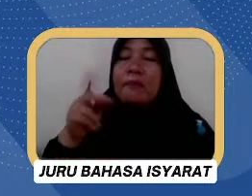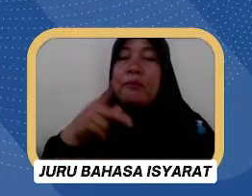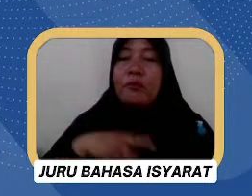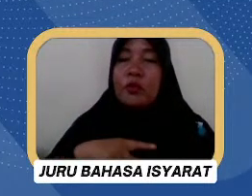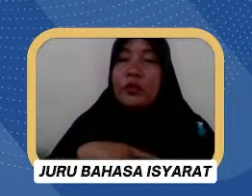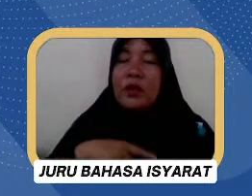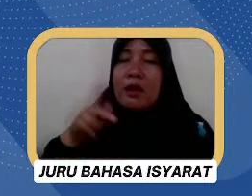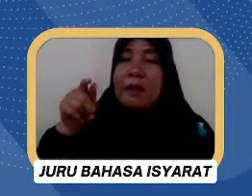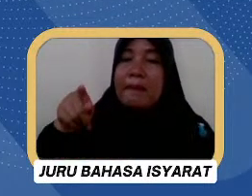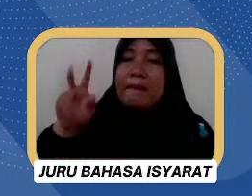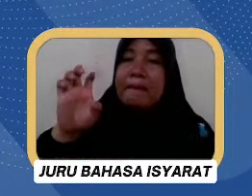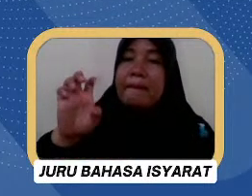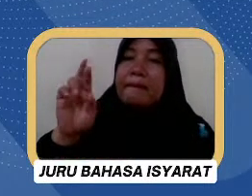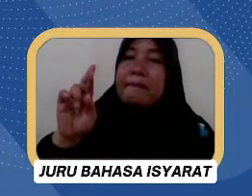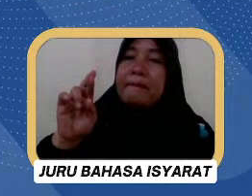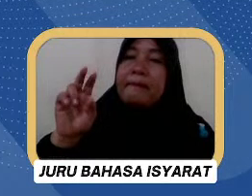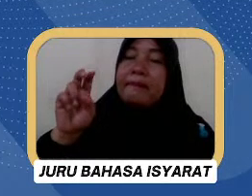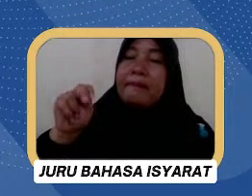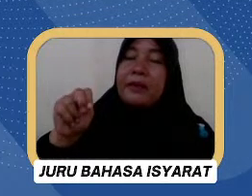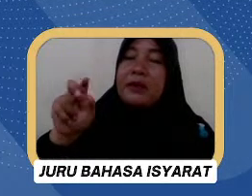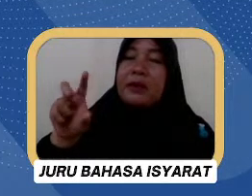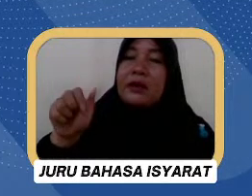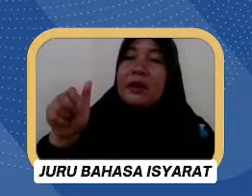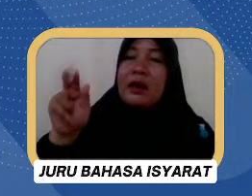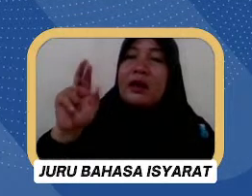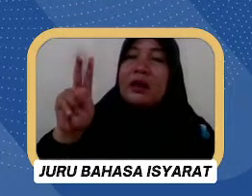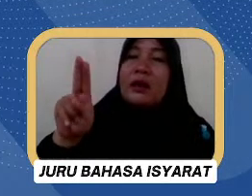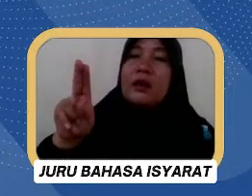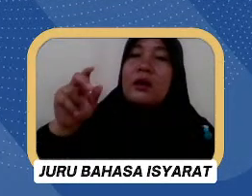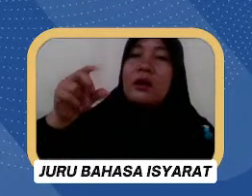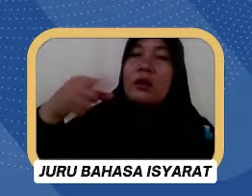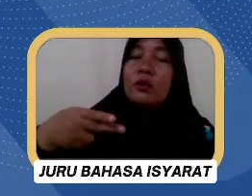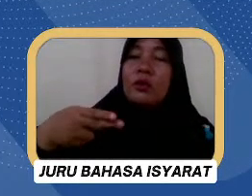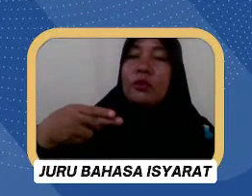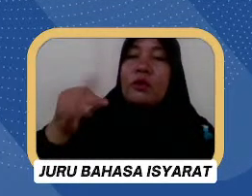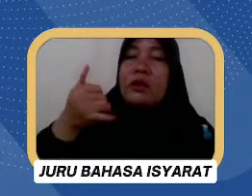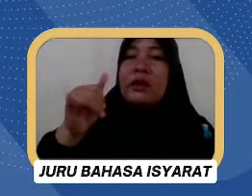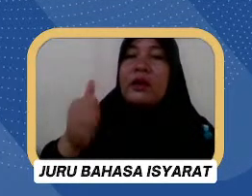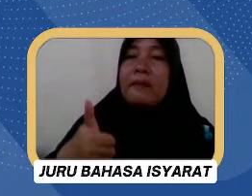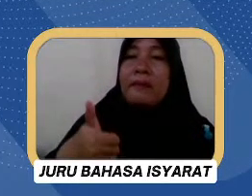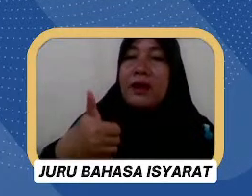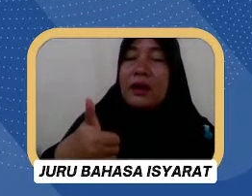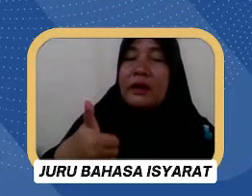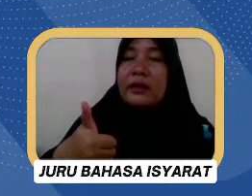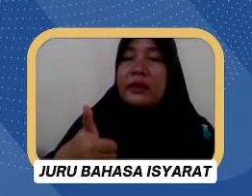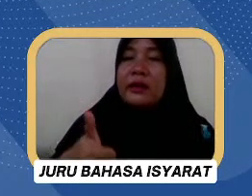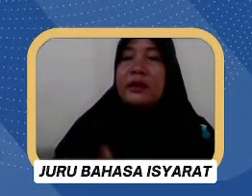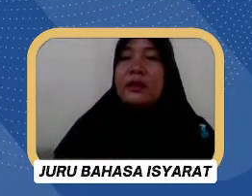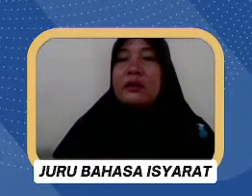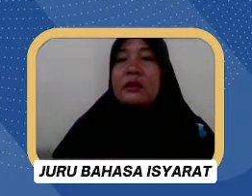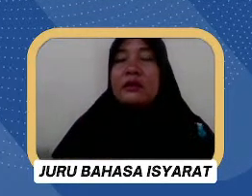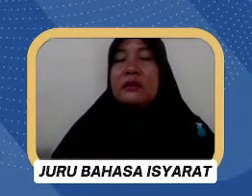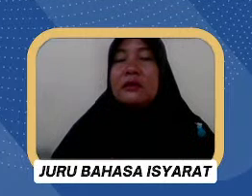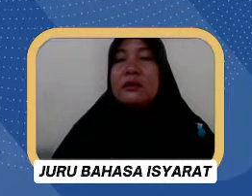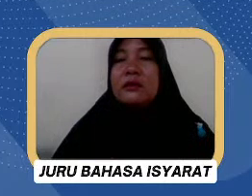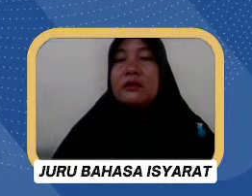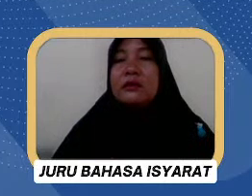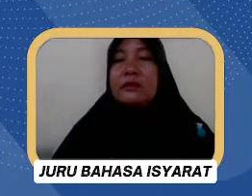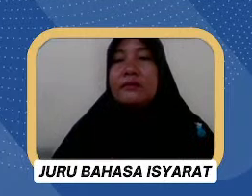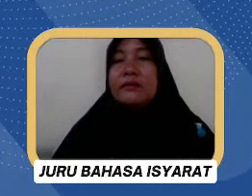yang tepat, keputusan itu akan baik, keputusan itu akan bermartabat, keputusan itu